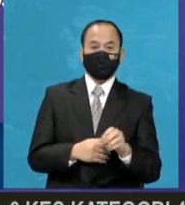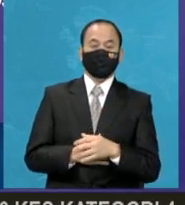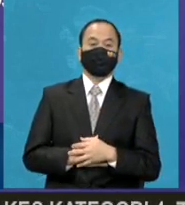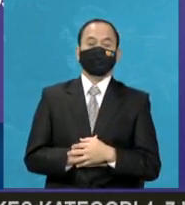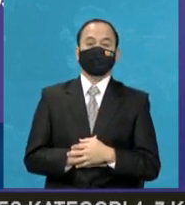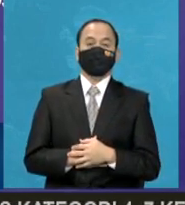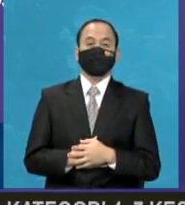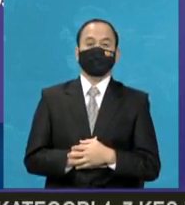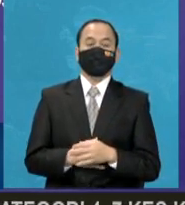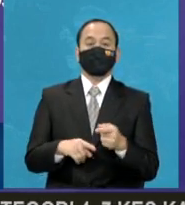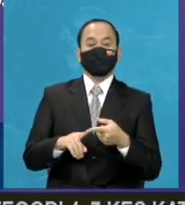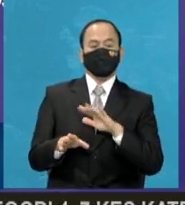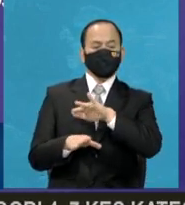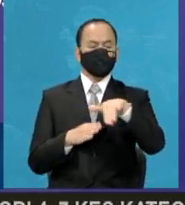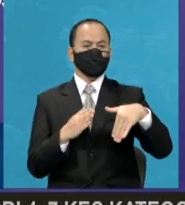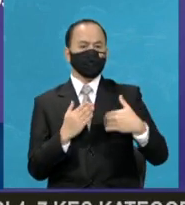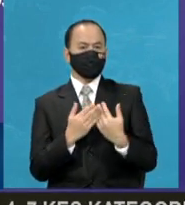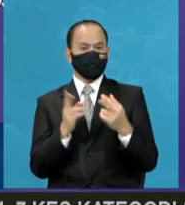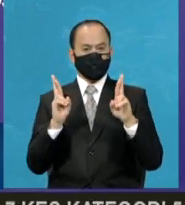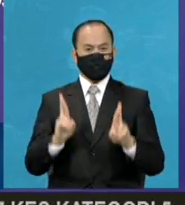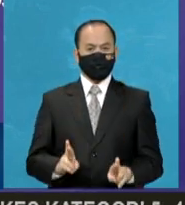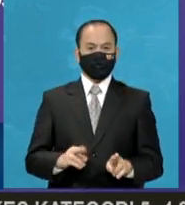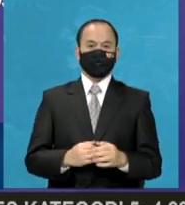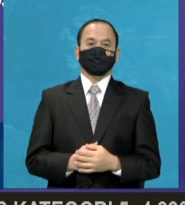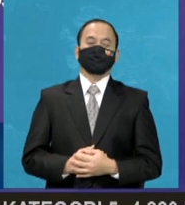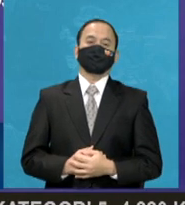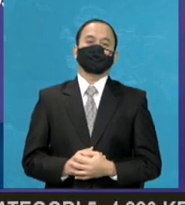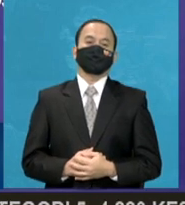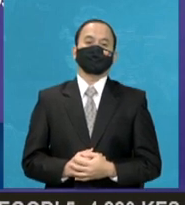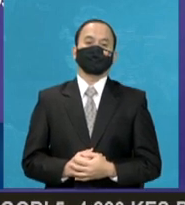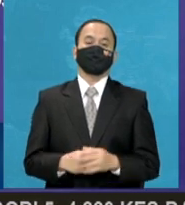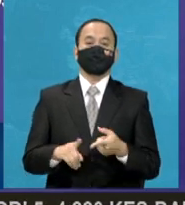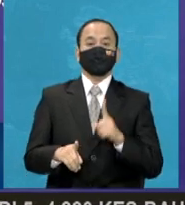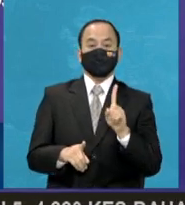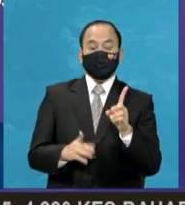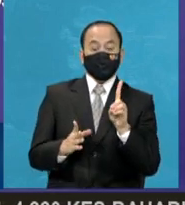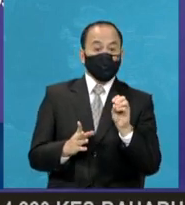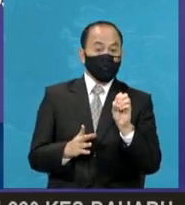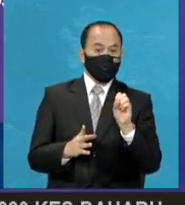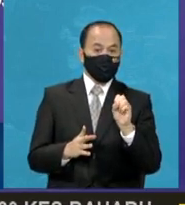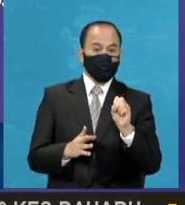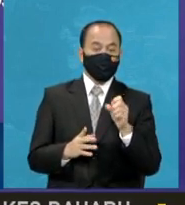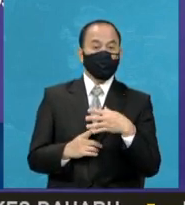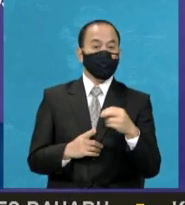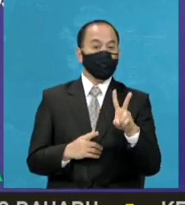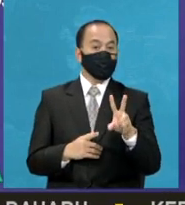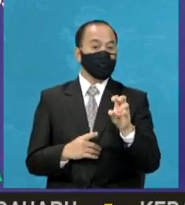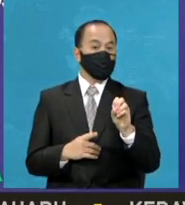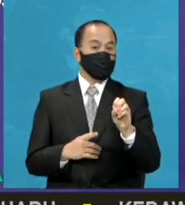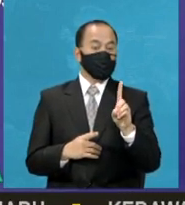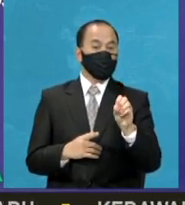dari keseluruhan penduduk di negara ini manakala kadar satu dus dan 2 Doors